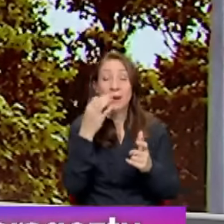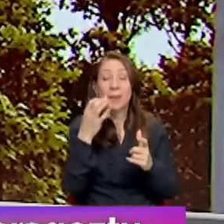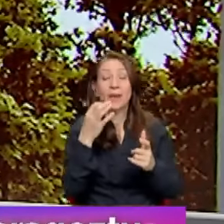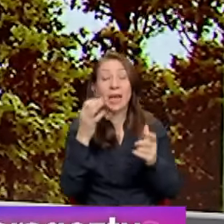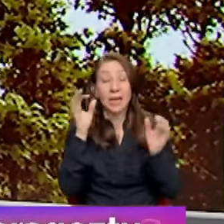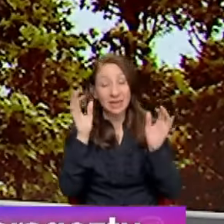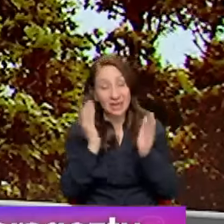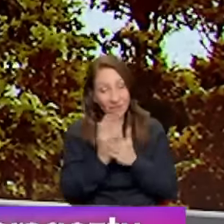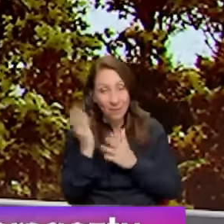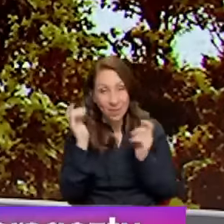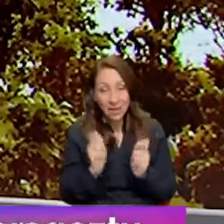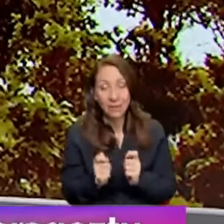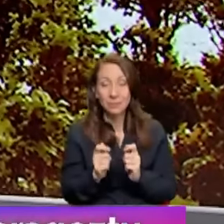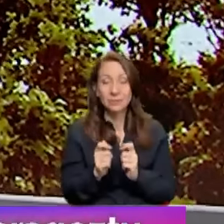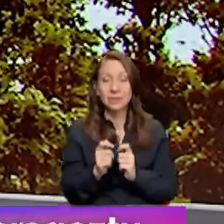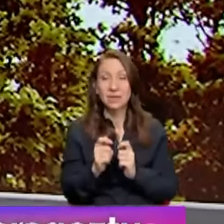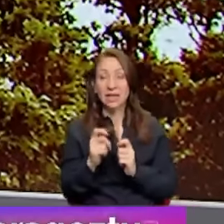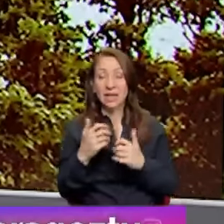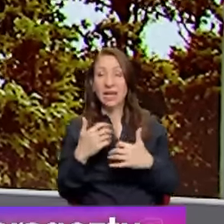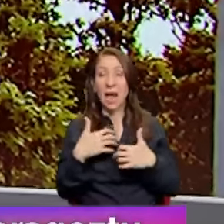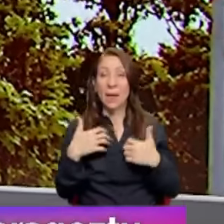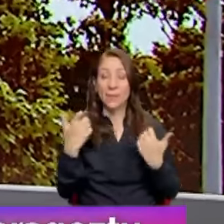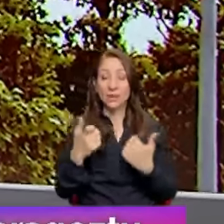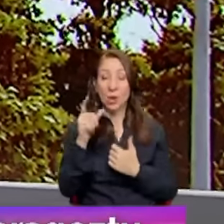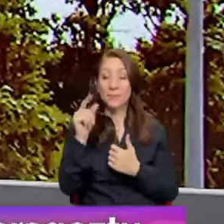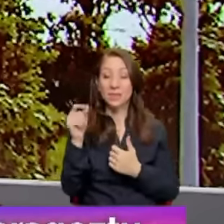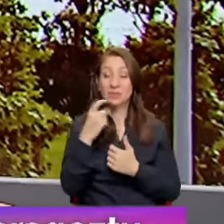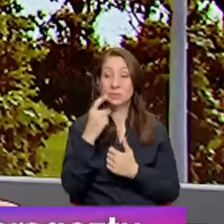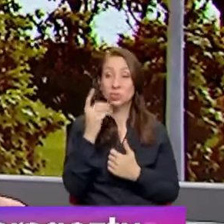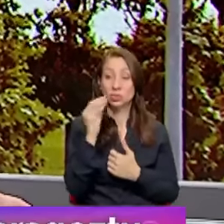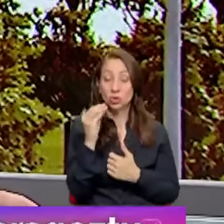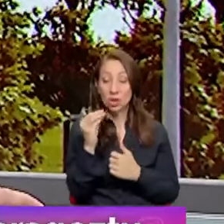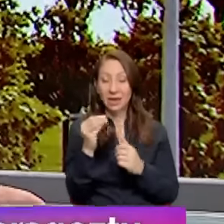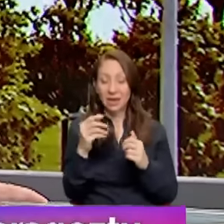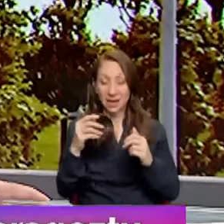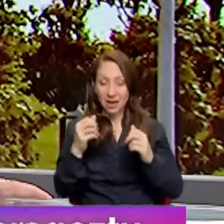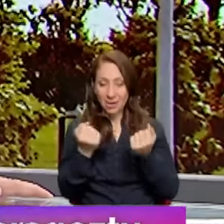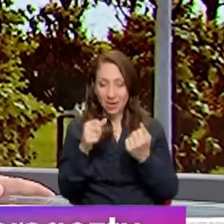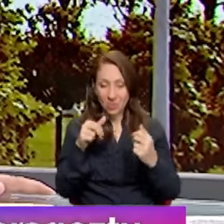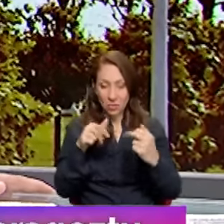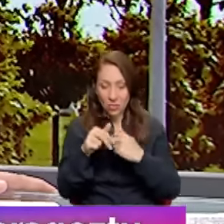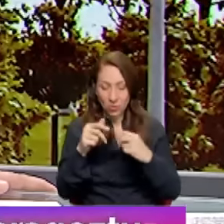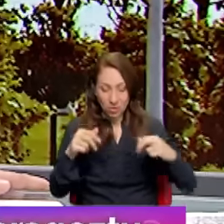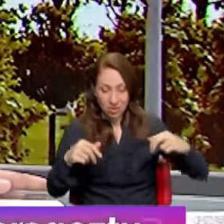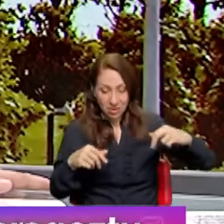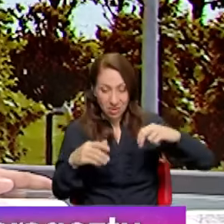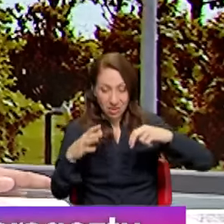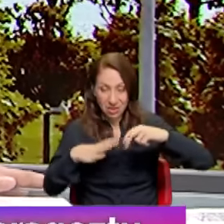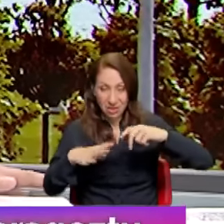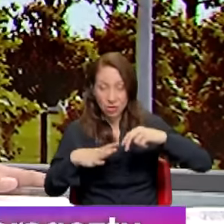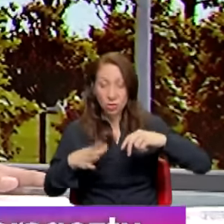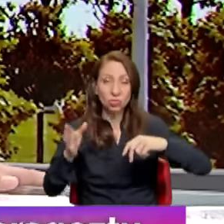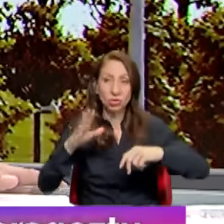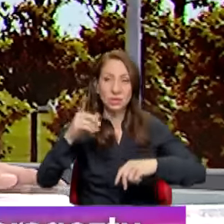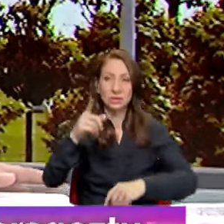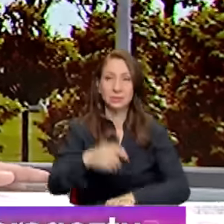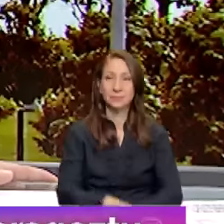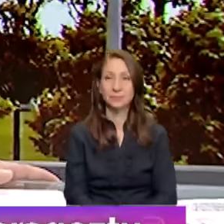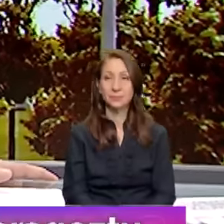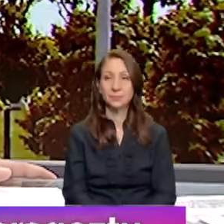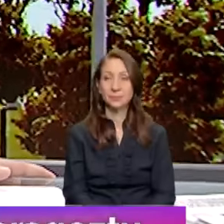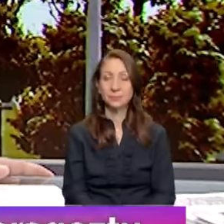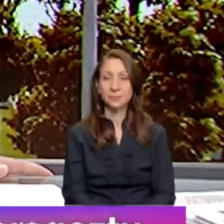haberlerle devam edelim Karaman'da 11 yaşındaki bir çocuk karşıya geçmek için yola fırladı ve sonrası